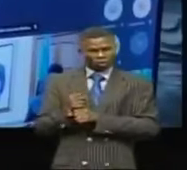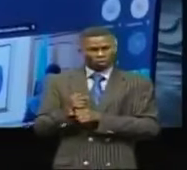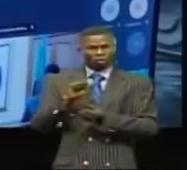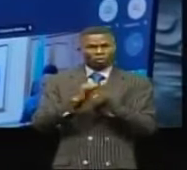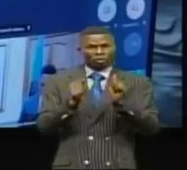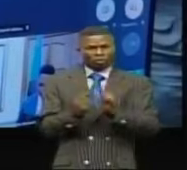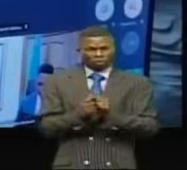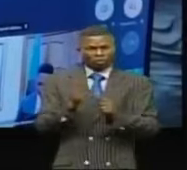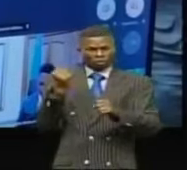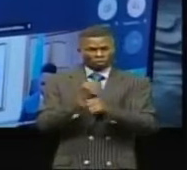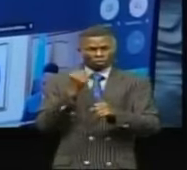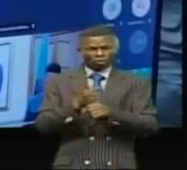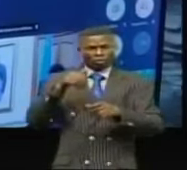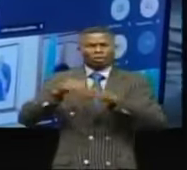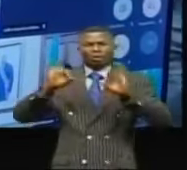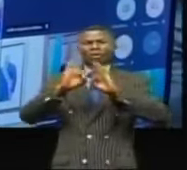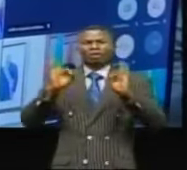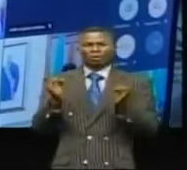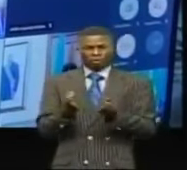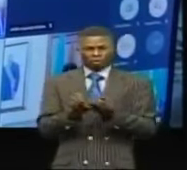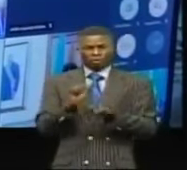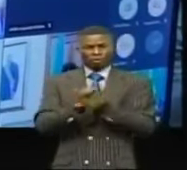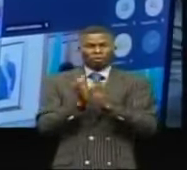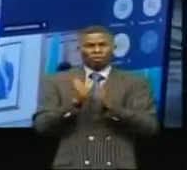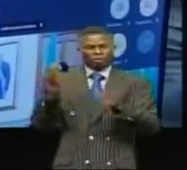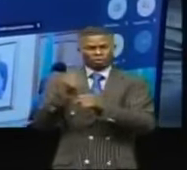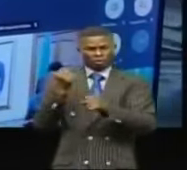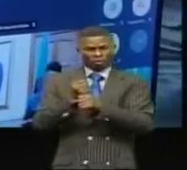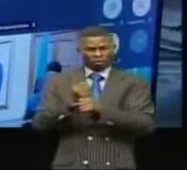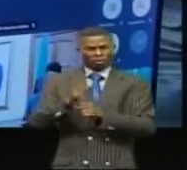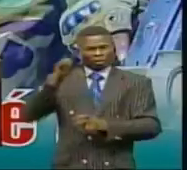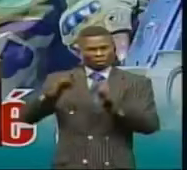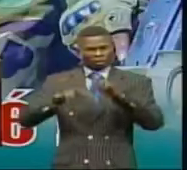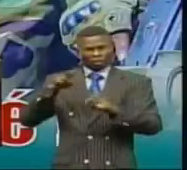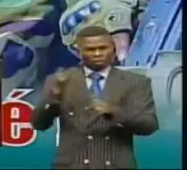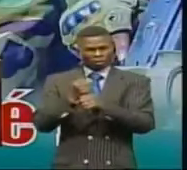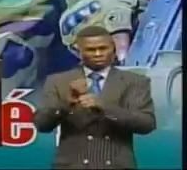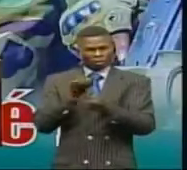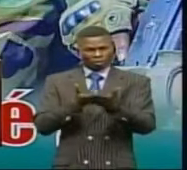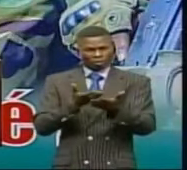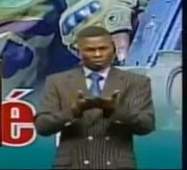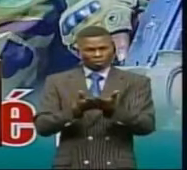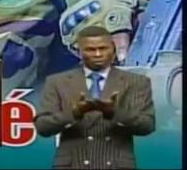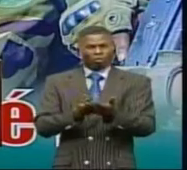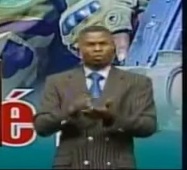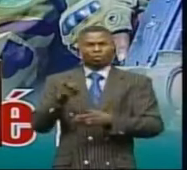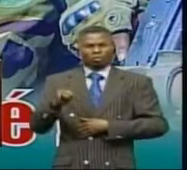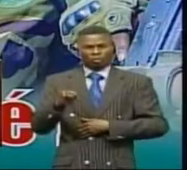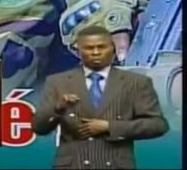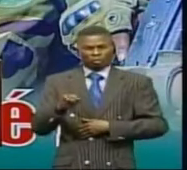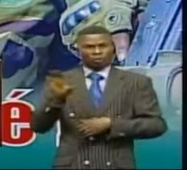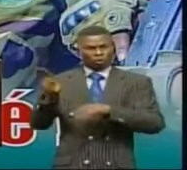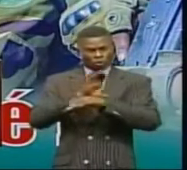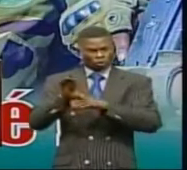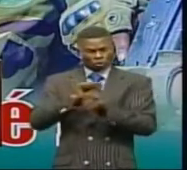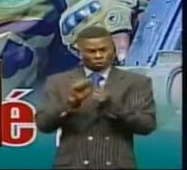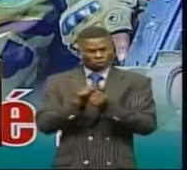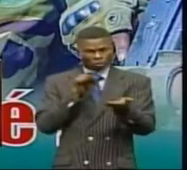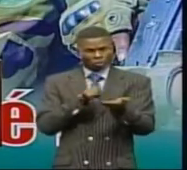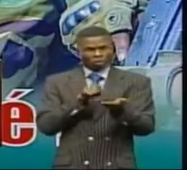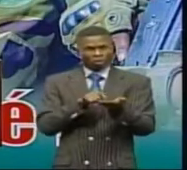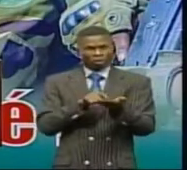de prestations familiales, des risques professionnels d'invalidité, des prestations, des pensions. Préoccupé par cette